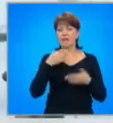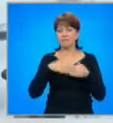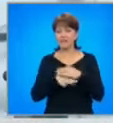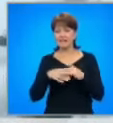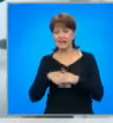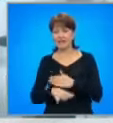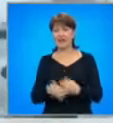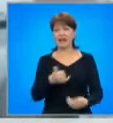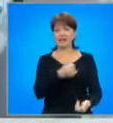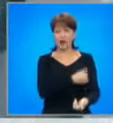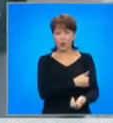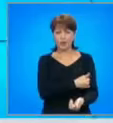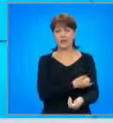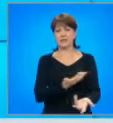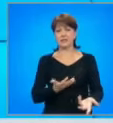и контрабанда.